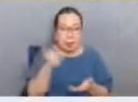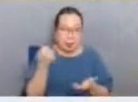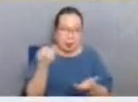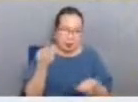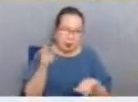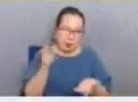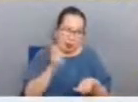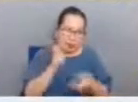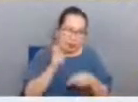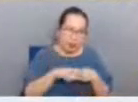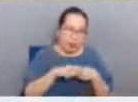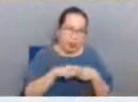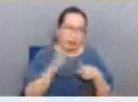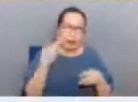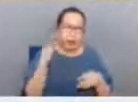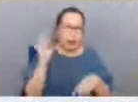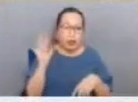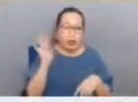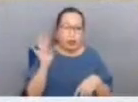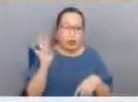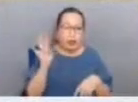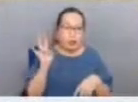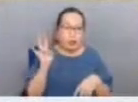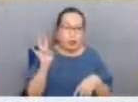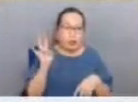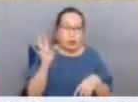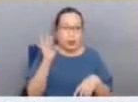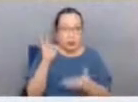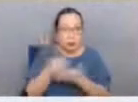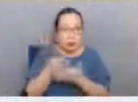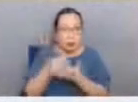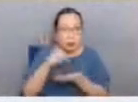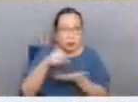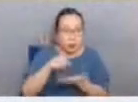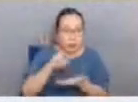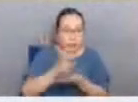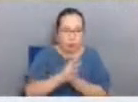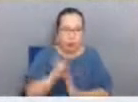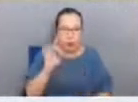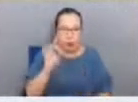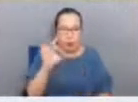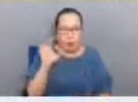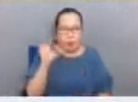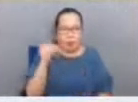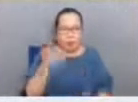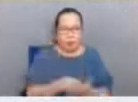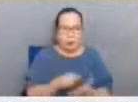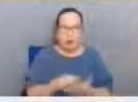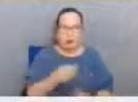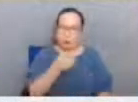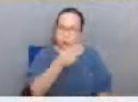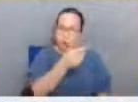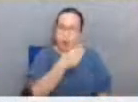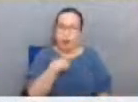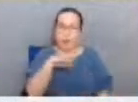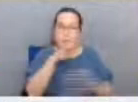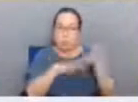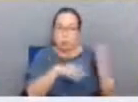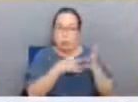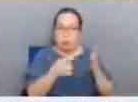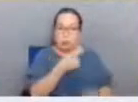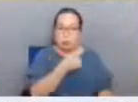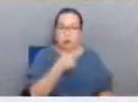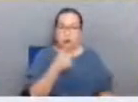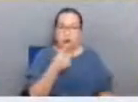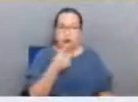saan 547 nito ay mga active cases. 36 naman ang nadagdag kahapon, samantala nasa 38 naman ang